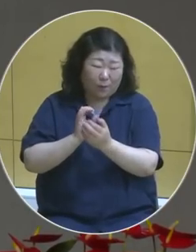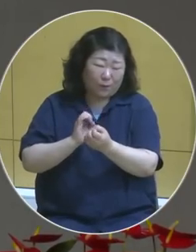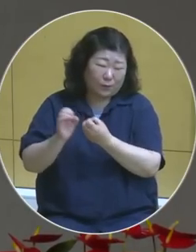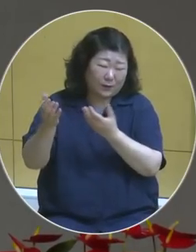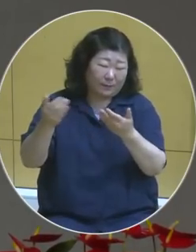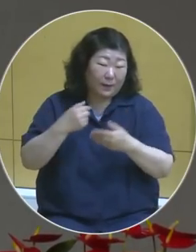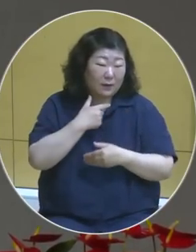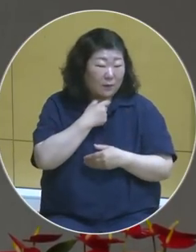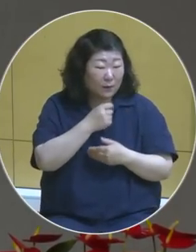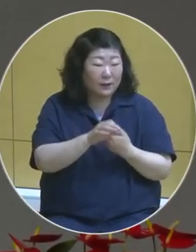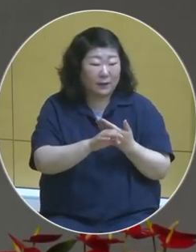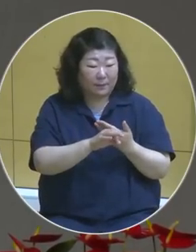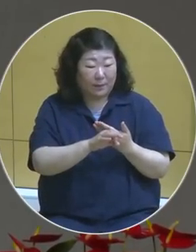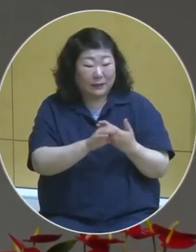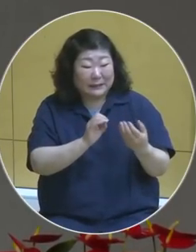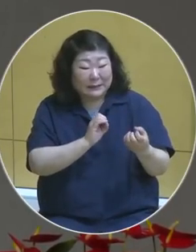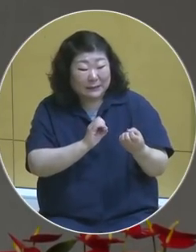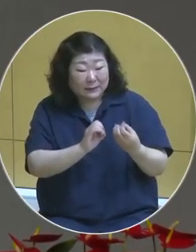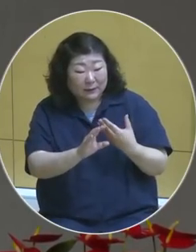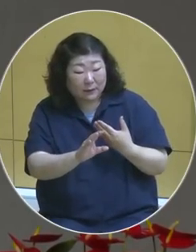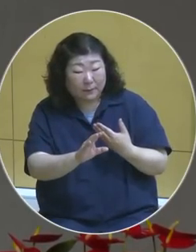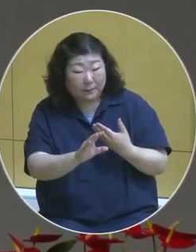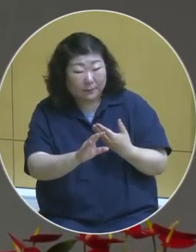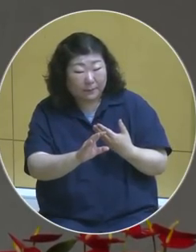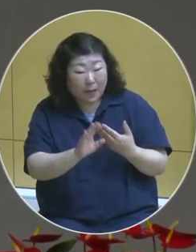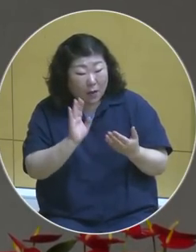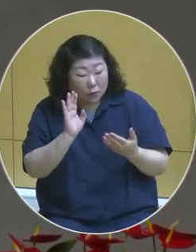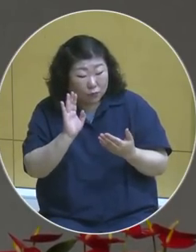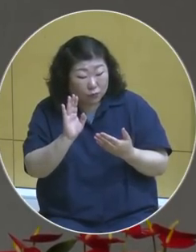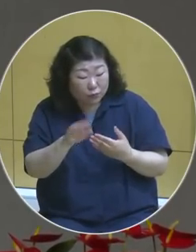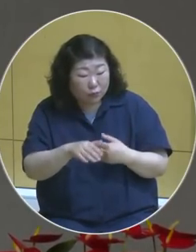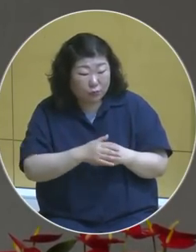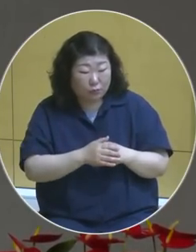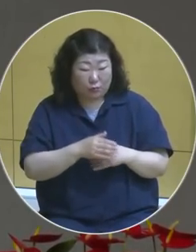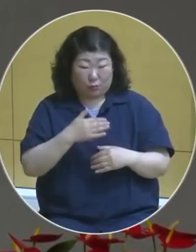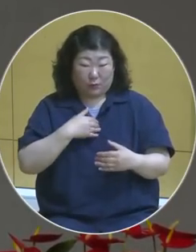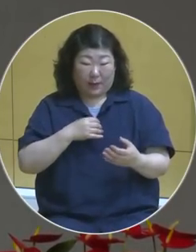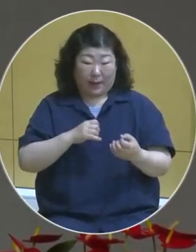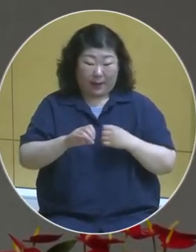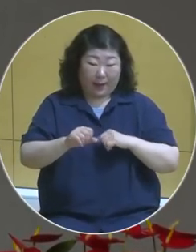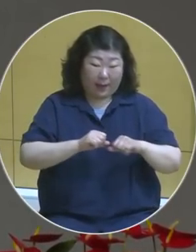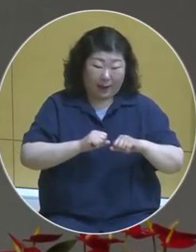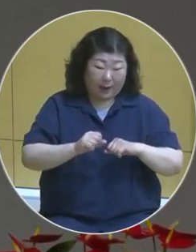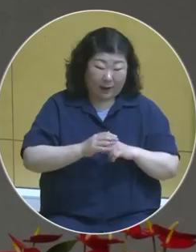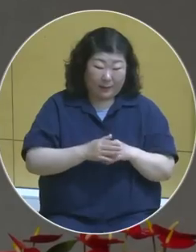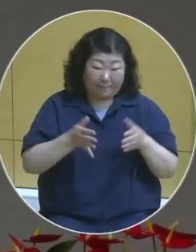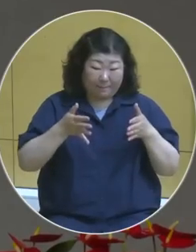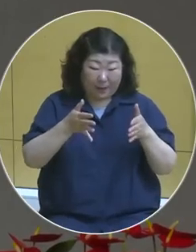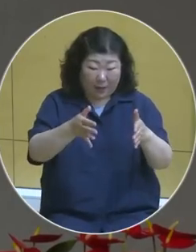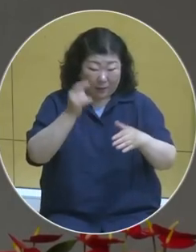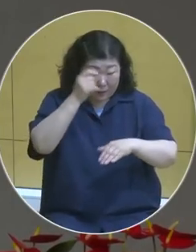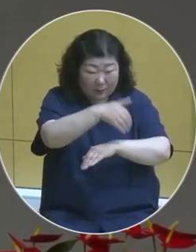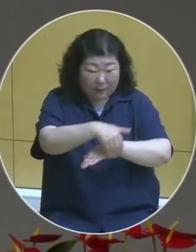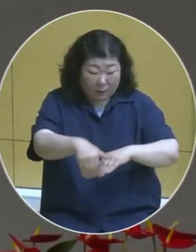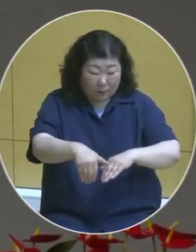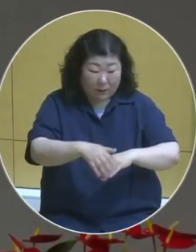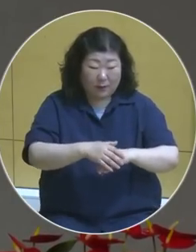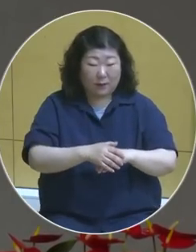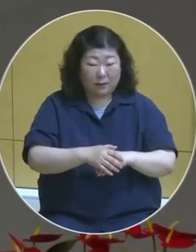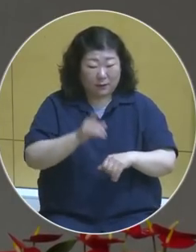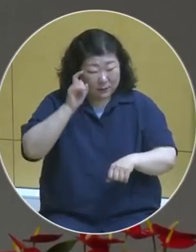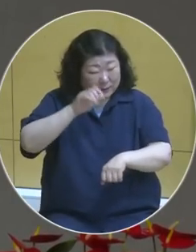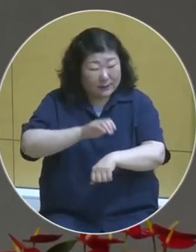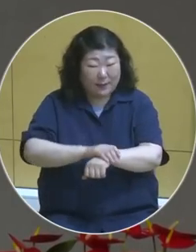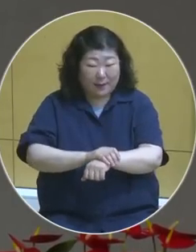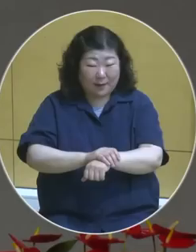원하면 그 응답에 반응할 수 있는 그 방향의 계획과 그리고 그런